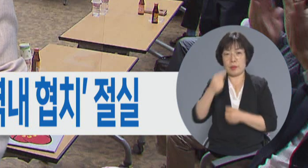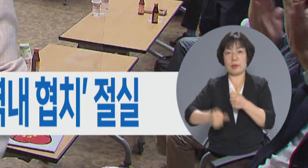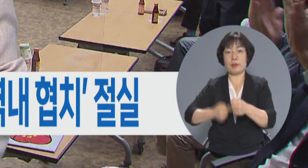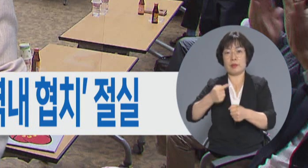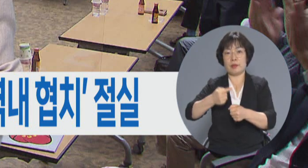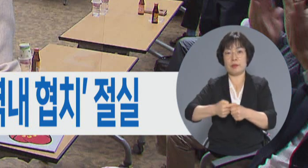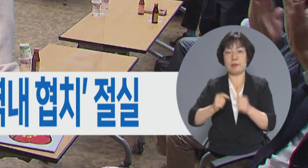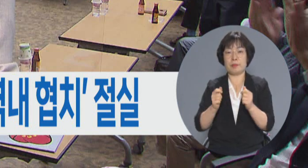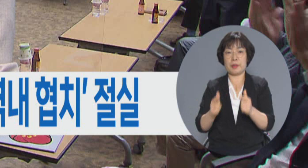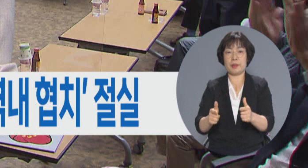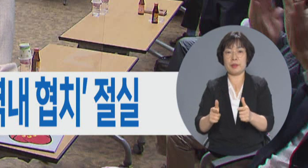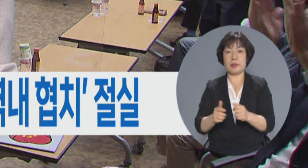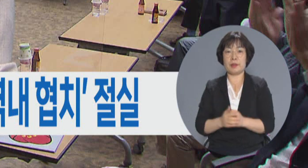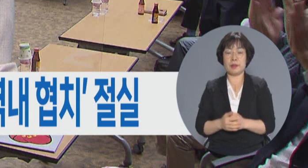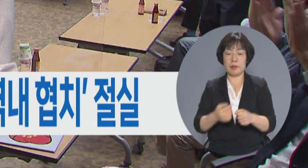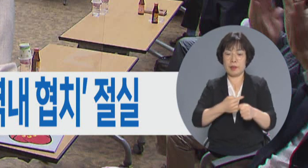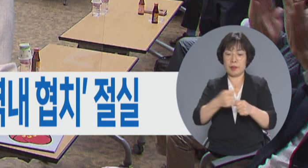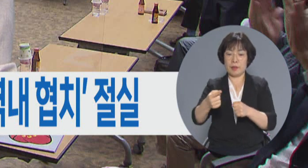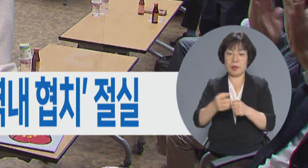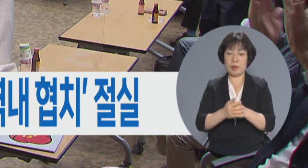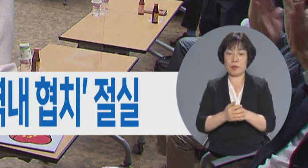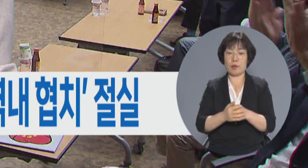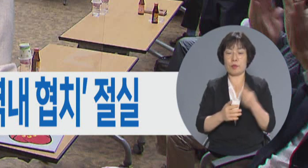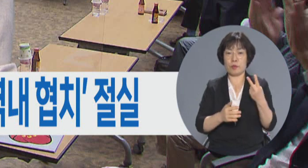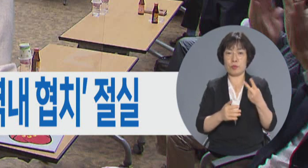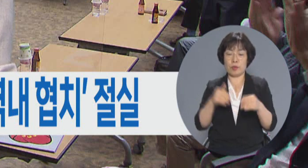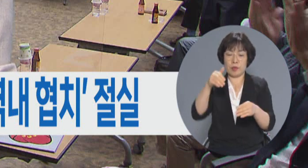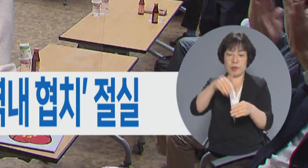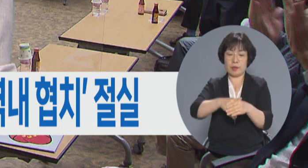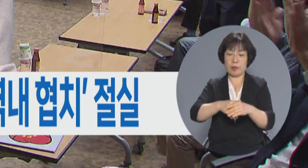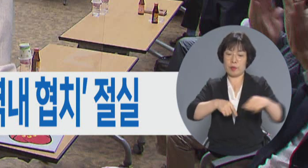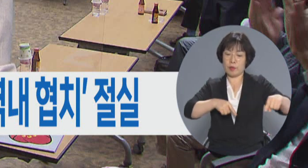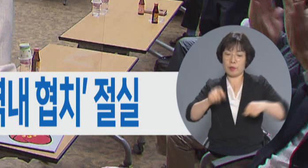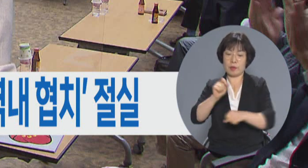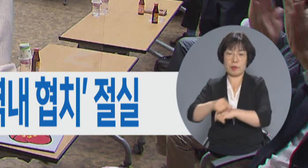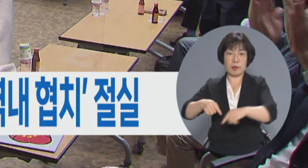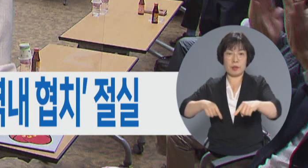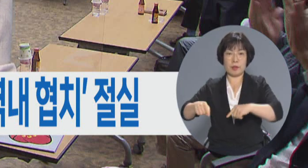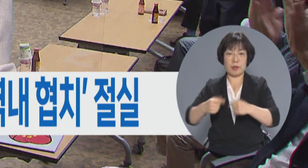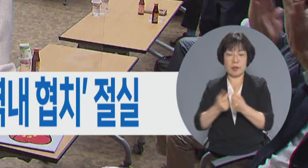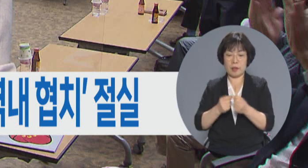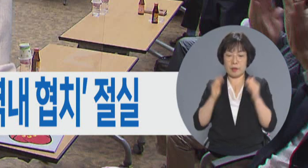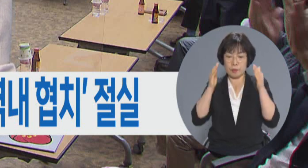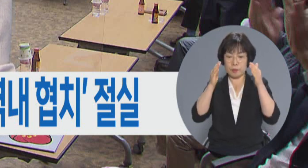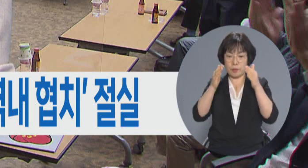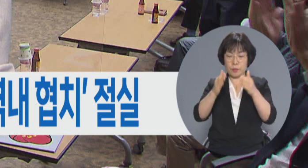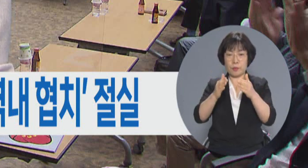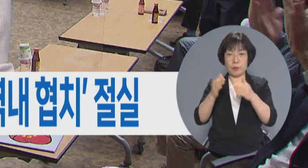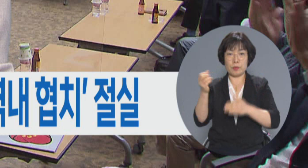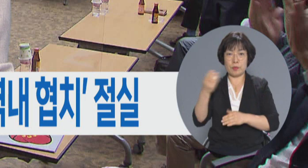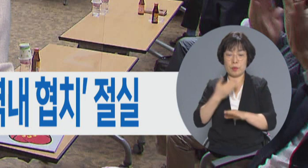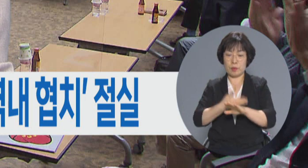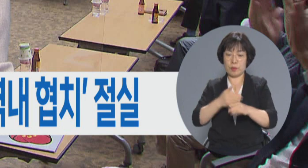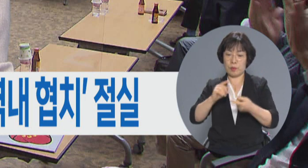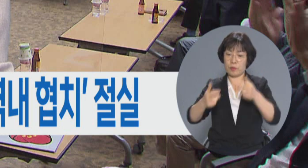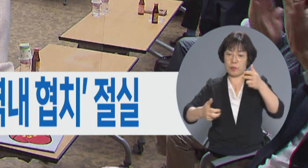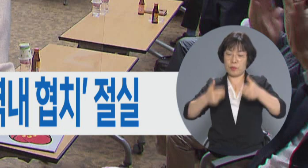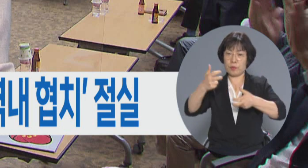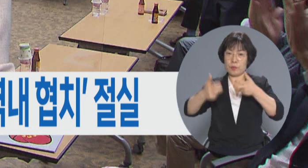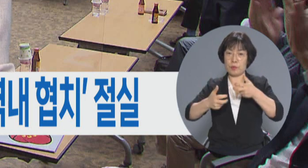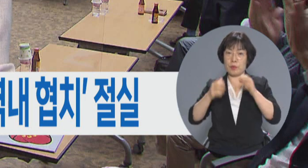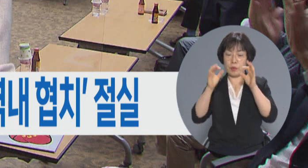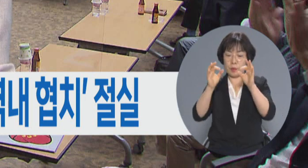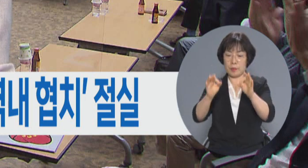해였습니다. 내년 양내 선거를 앞두고 정치와 행정은 같은 지향점을 향하면서도 서로 삐걱대는 모습도